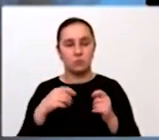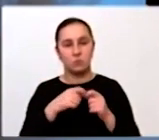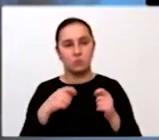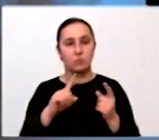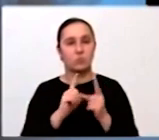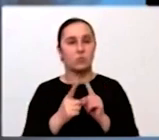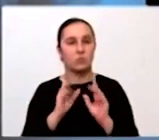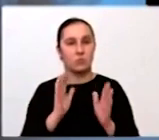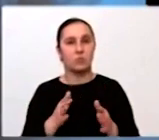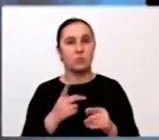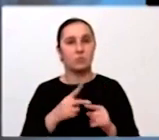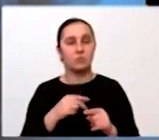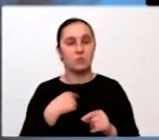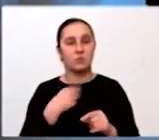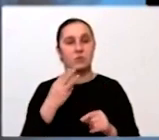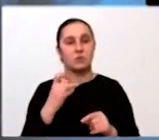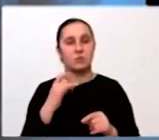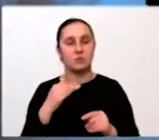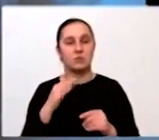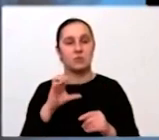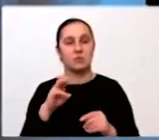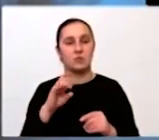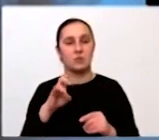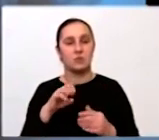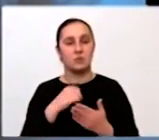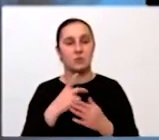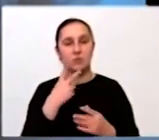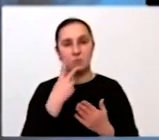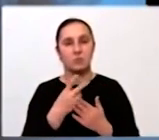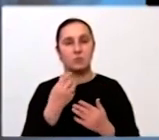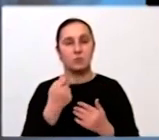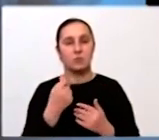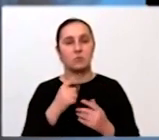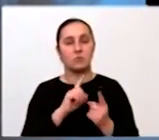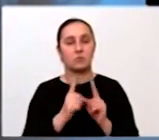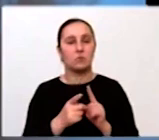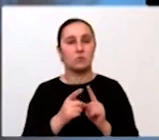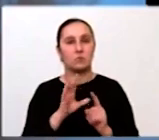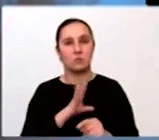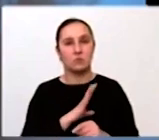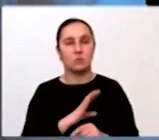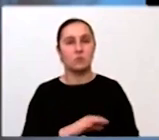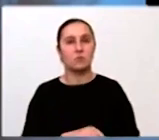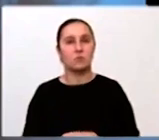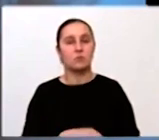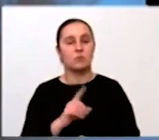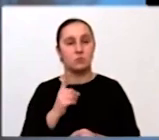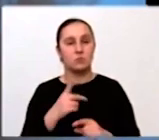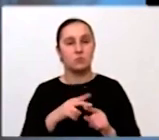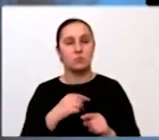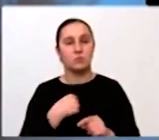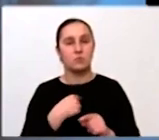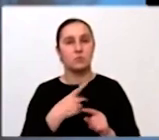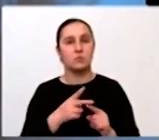o'zgarib boradi. Demak, biz shriftni standart ko'rinishini, demak, biroz o'zgartirib yubordik. Chunki